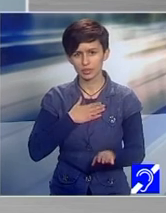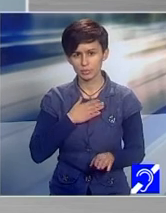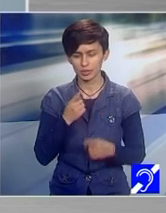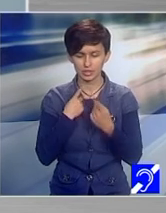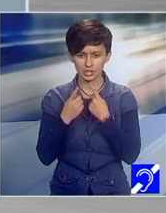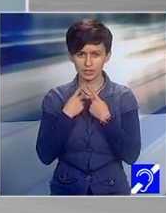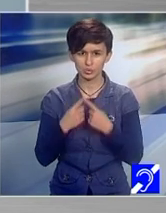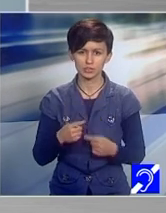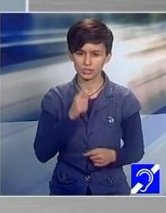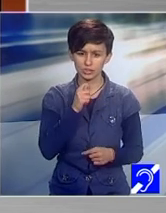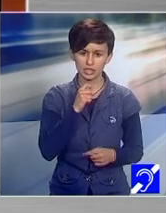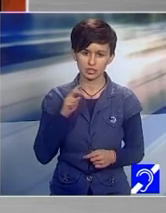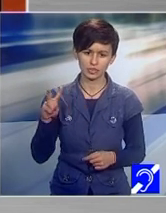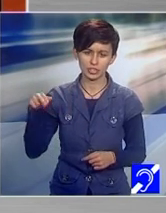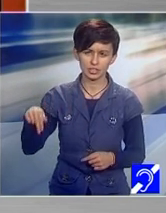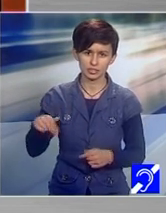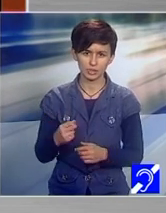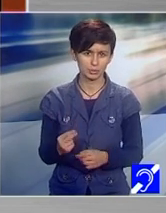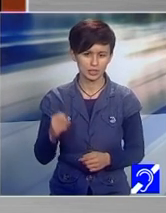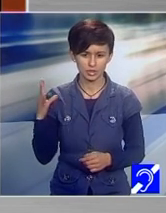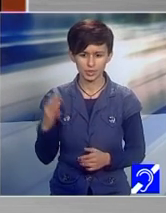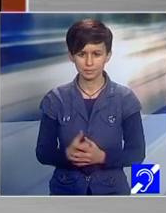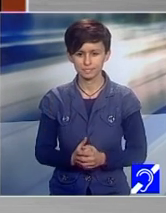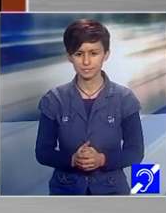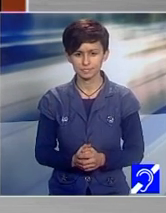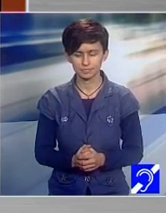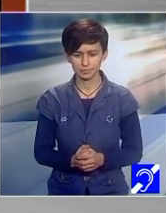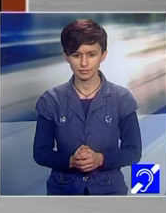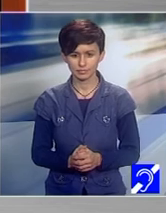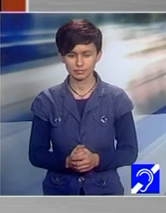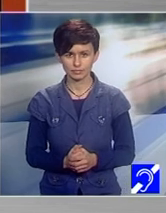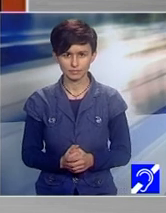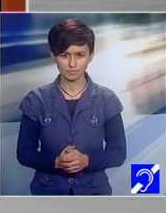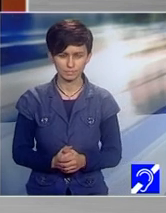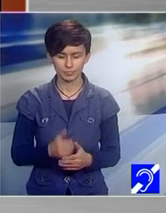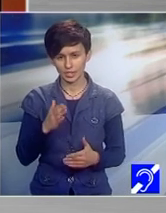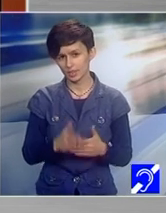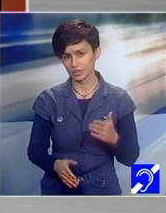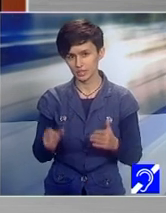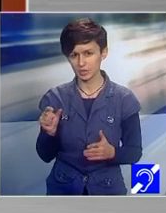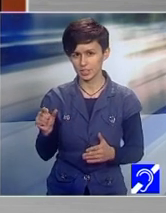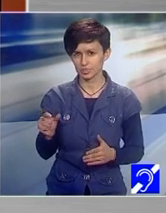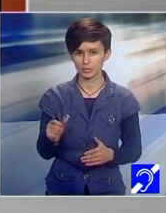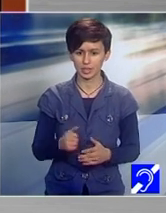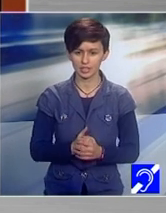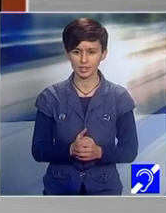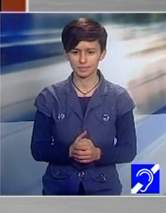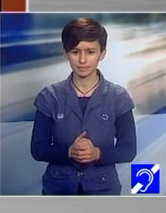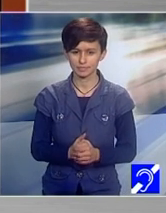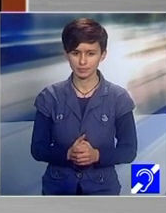jurnalistul Viorel Nistor. Bună ziua, Viorel, bine ai venit! Bine te-am regăsit! Ultimele știri, te rog! Deci, pentru